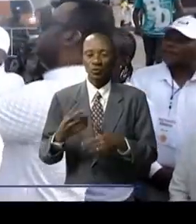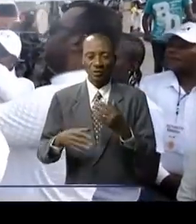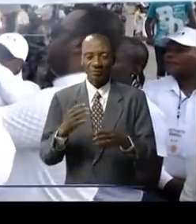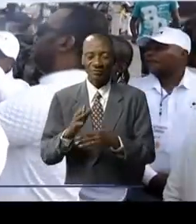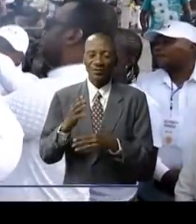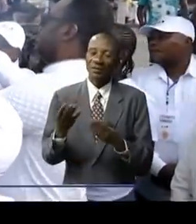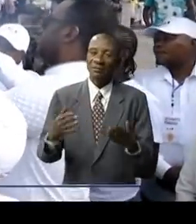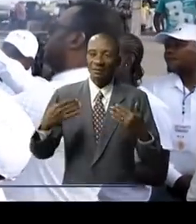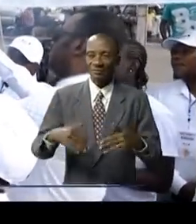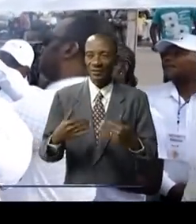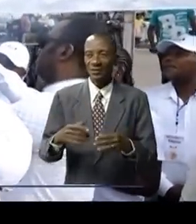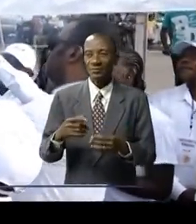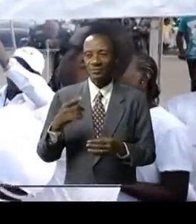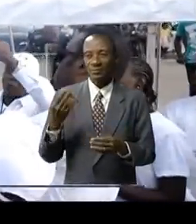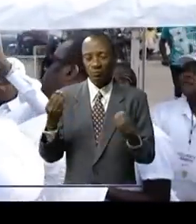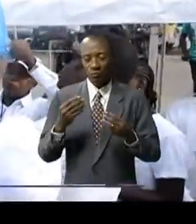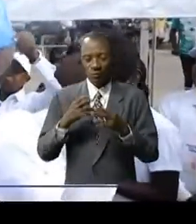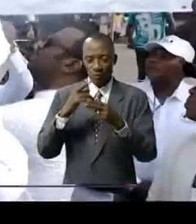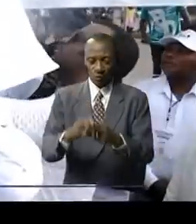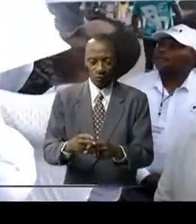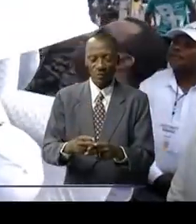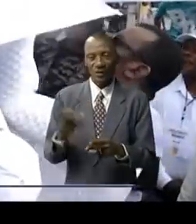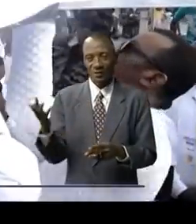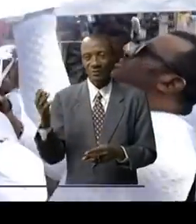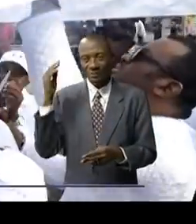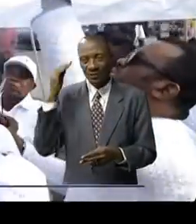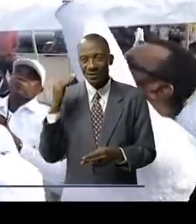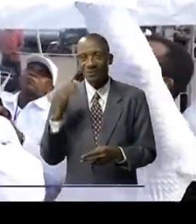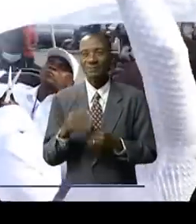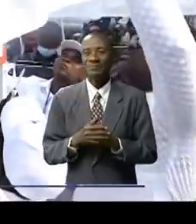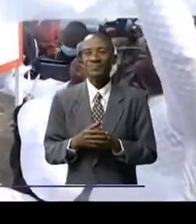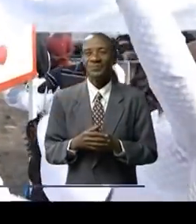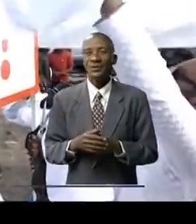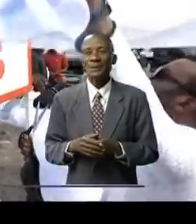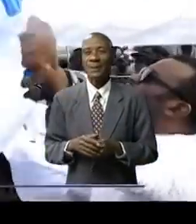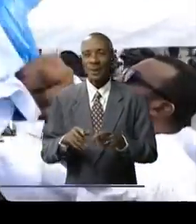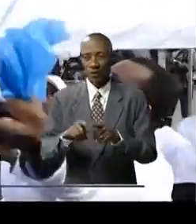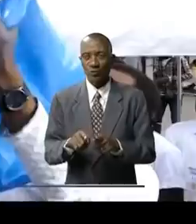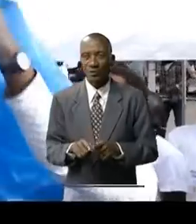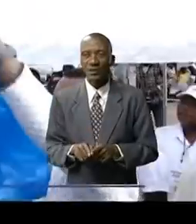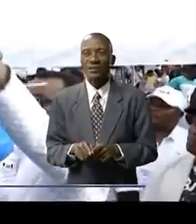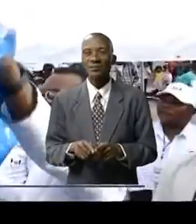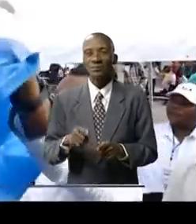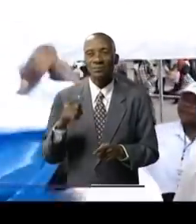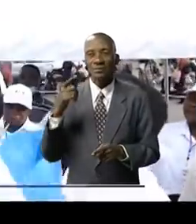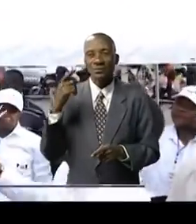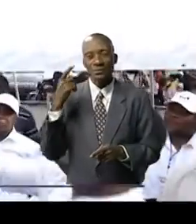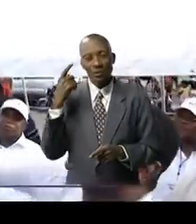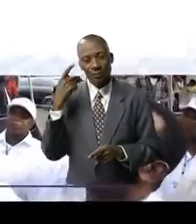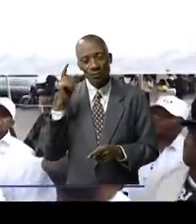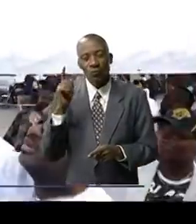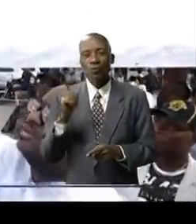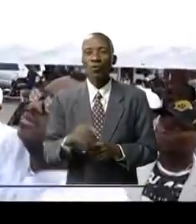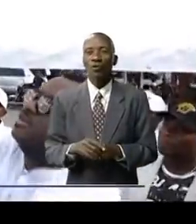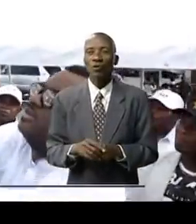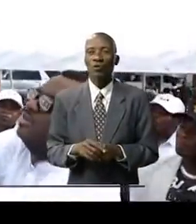a donné le go des travaux de construction d'un buste à la place baptisée Fraternité Quinoise. Située au croisement des